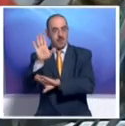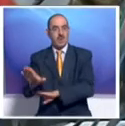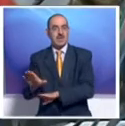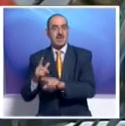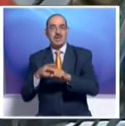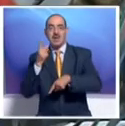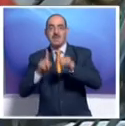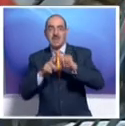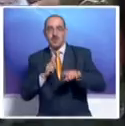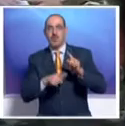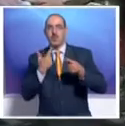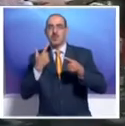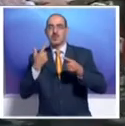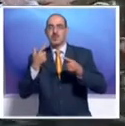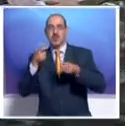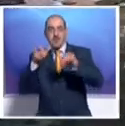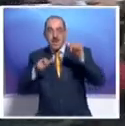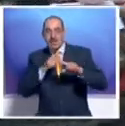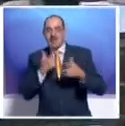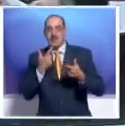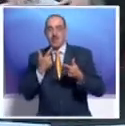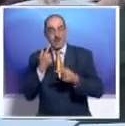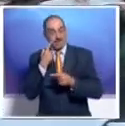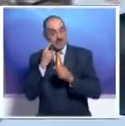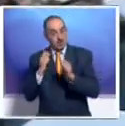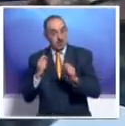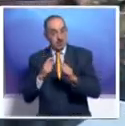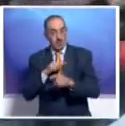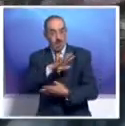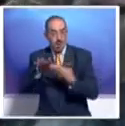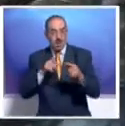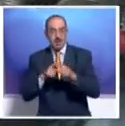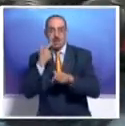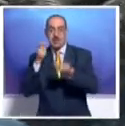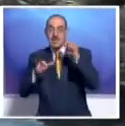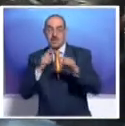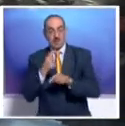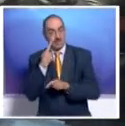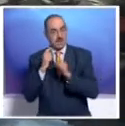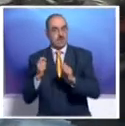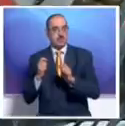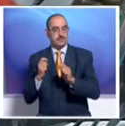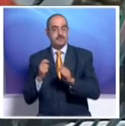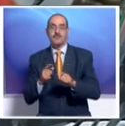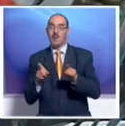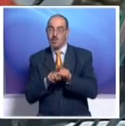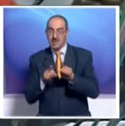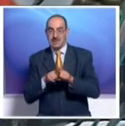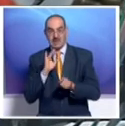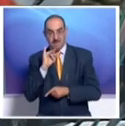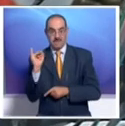على الممتلكات العمومية والخاصة ويتجنب عرقلة مصالح المواطنين. وأود الإشارة في هذا